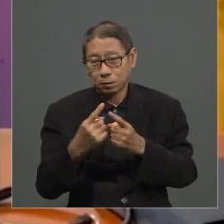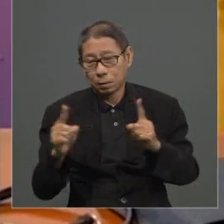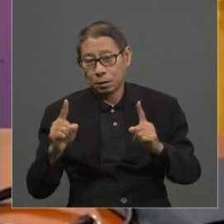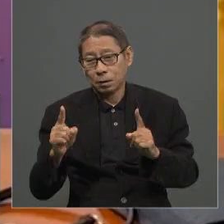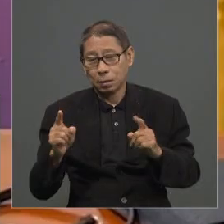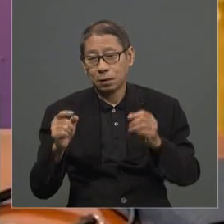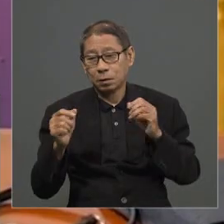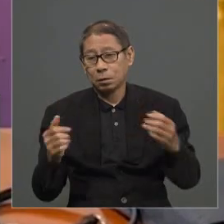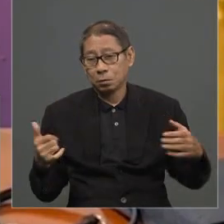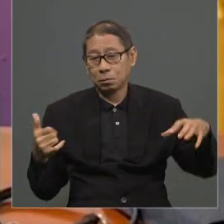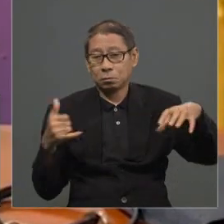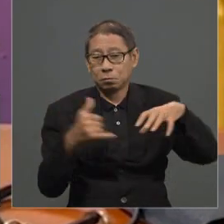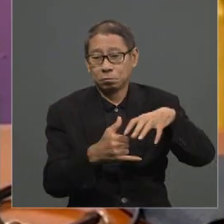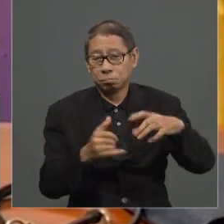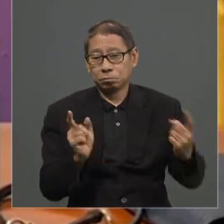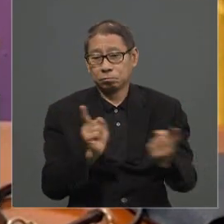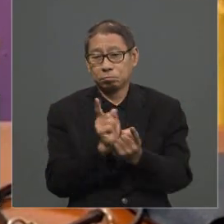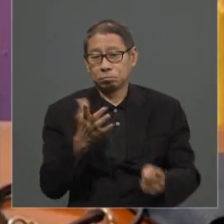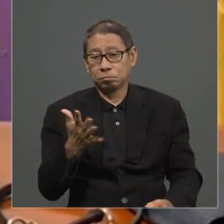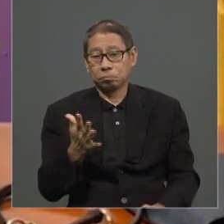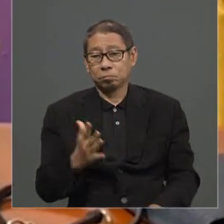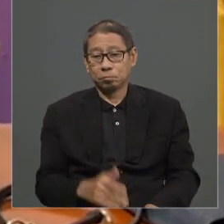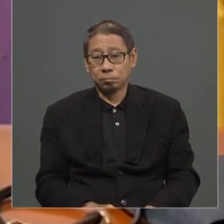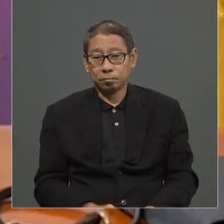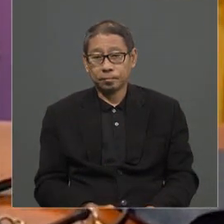ลงทั้งหมดจะไม่เข้ามาแล้วลองฟังเสียงดูครับ